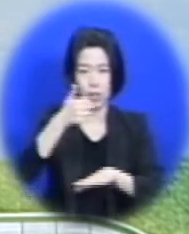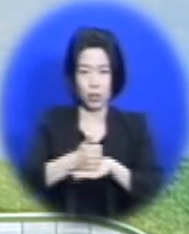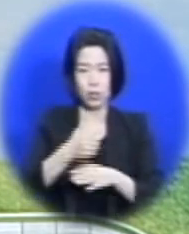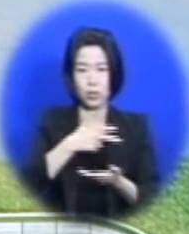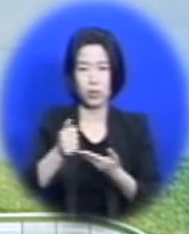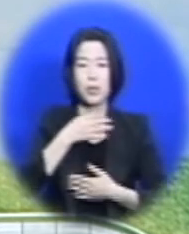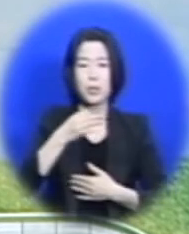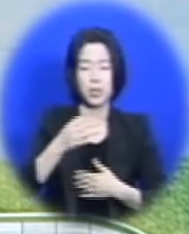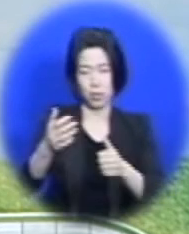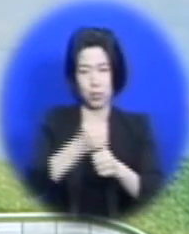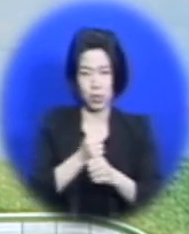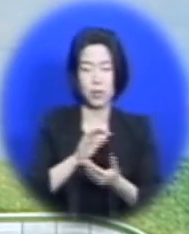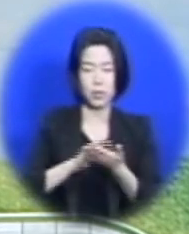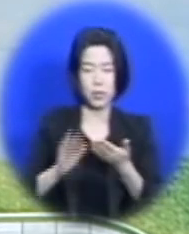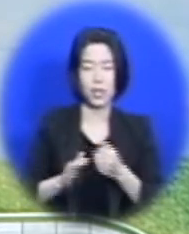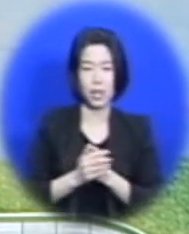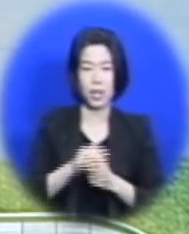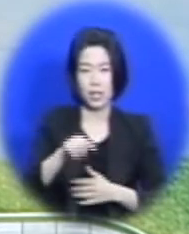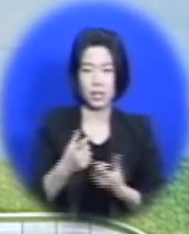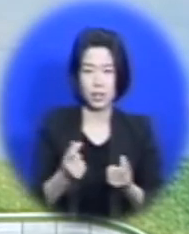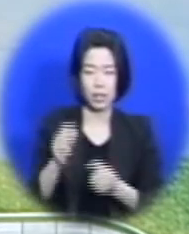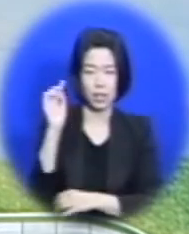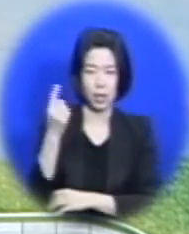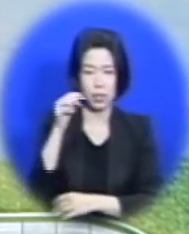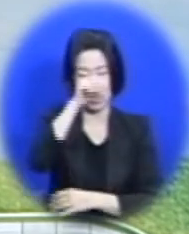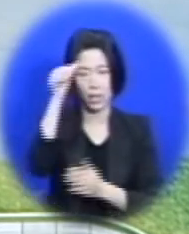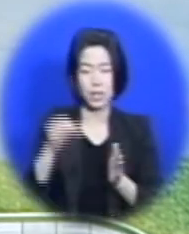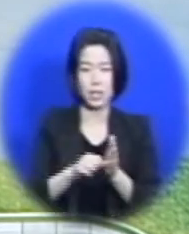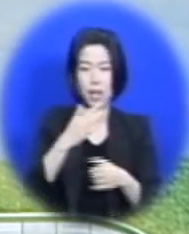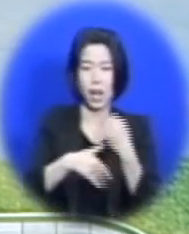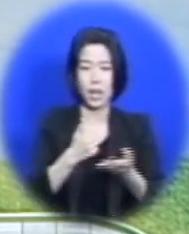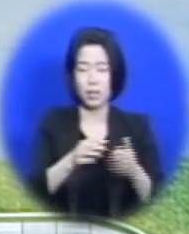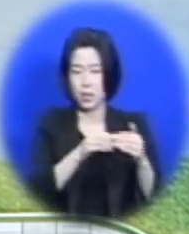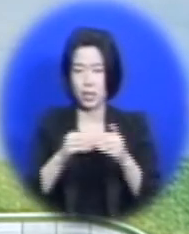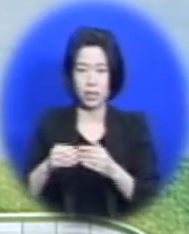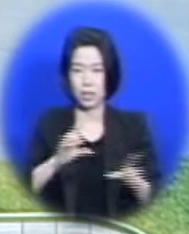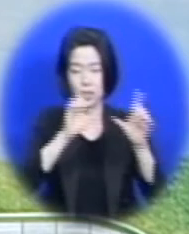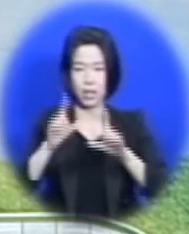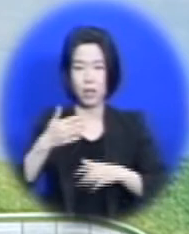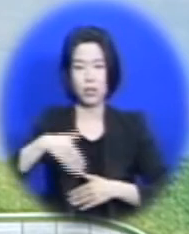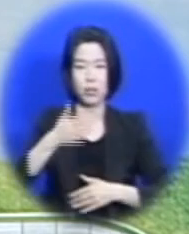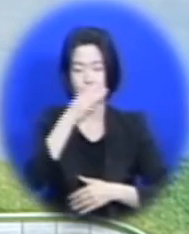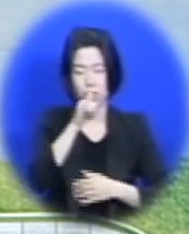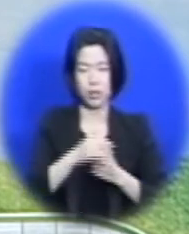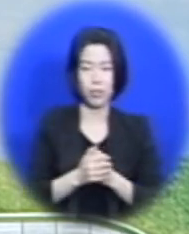음성을 붙잡습니다. 그렇게 다윗의 인생은 하나님이 이끄시는 삶을 살아간 거예요.